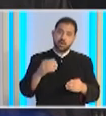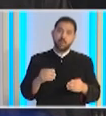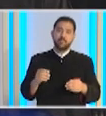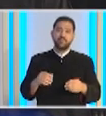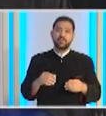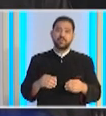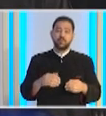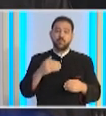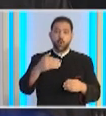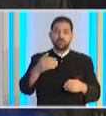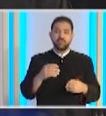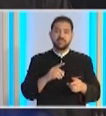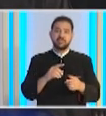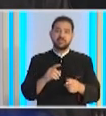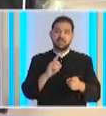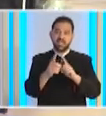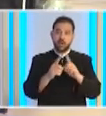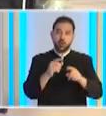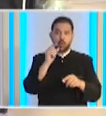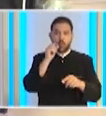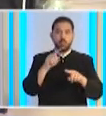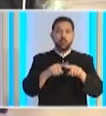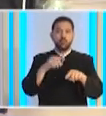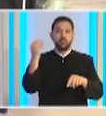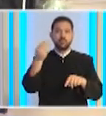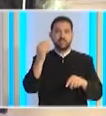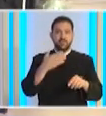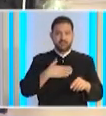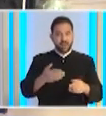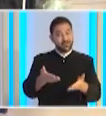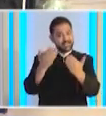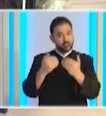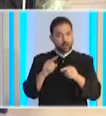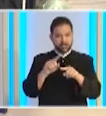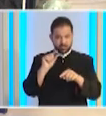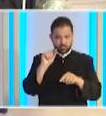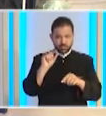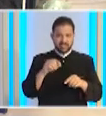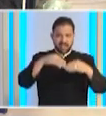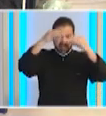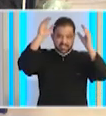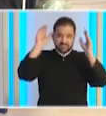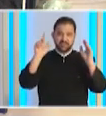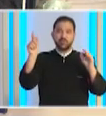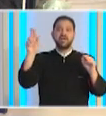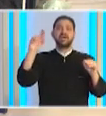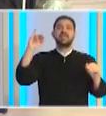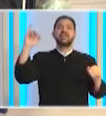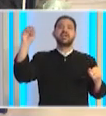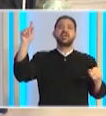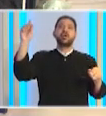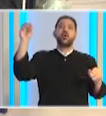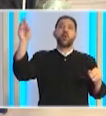dialog al omului cu Dumnezeu. Aș vrea să ne întoarcem un pic la Sfântul Grigore de Nisa și să vedem